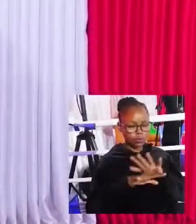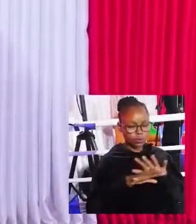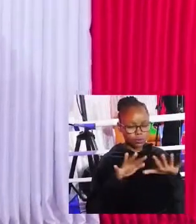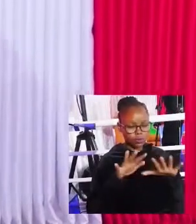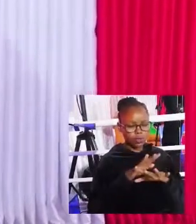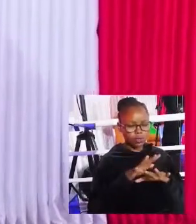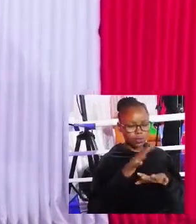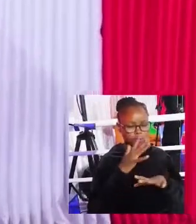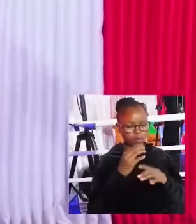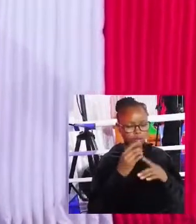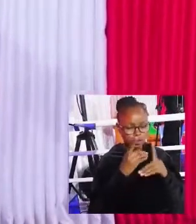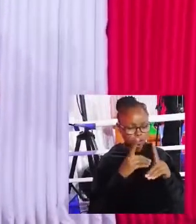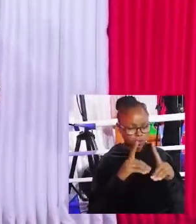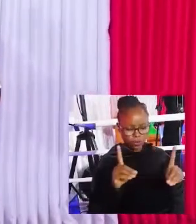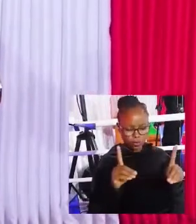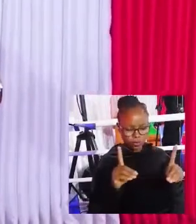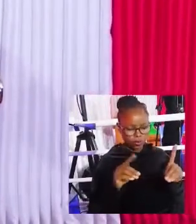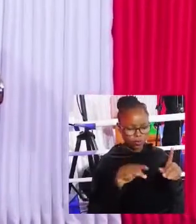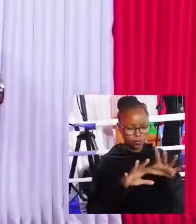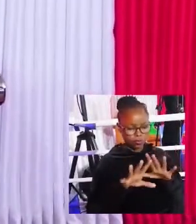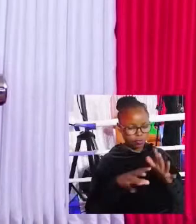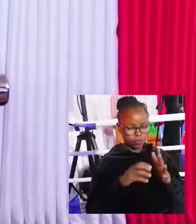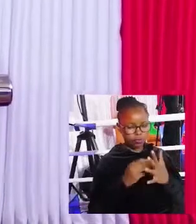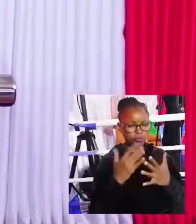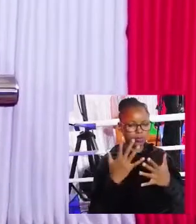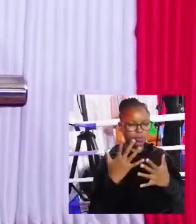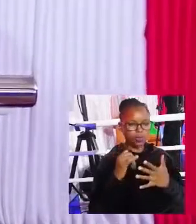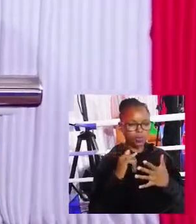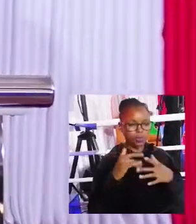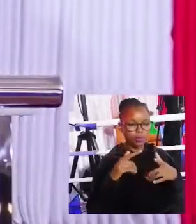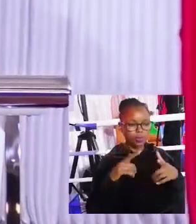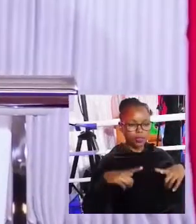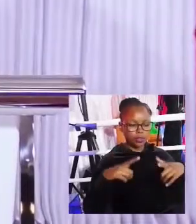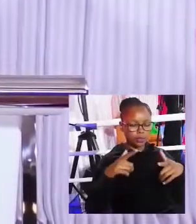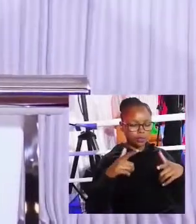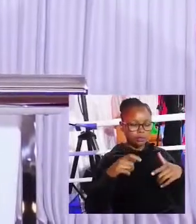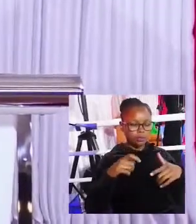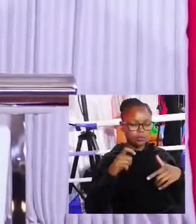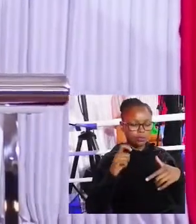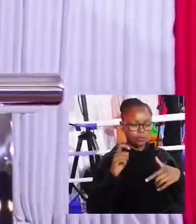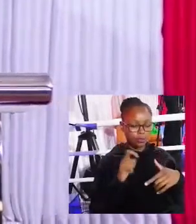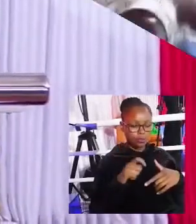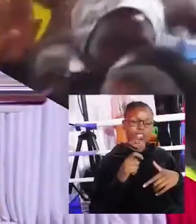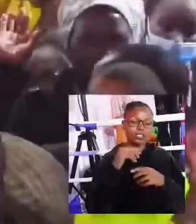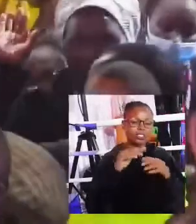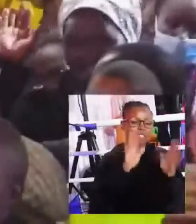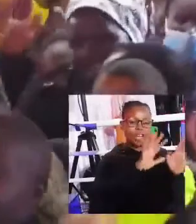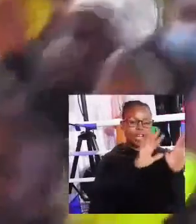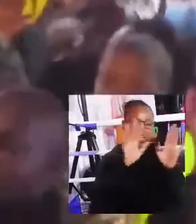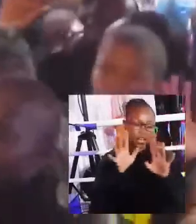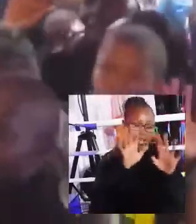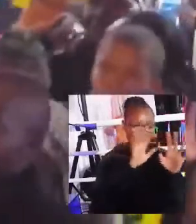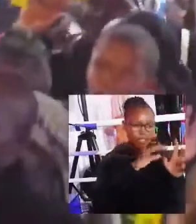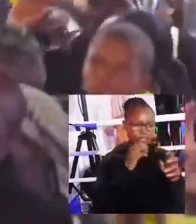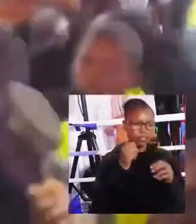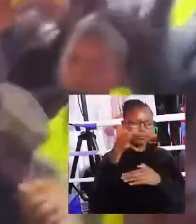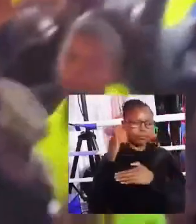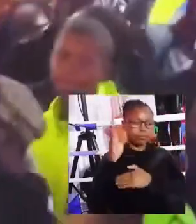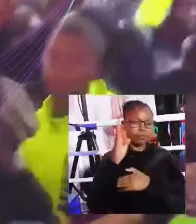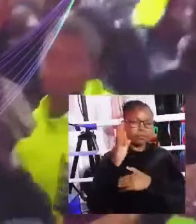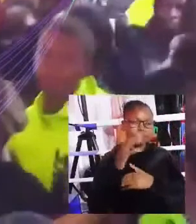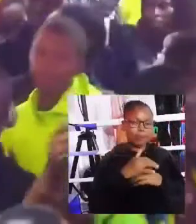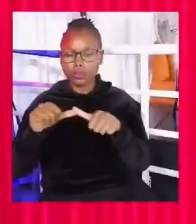ukombozi Kila liye kiumbe kiote kila ambacho kina uhai Tumura kanuaga kuirega inewega Kugosha